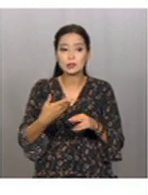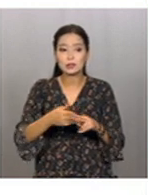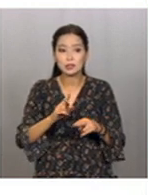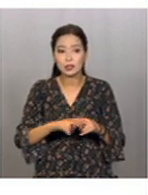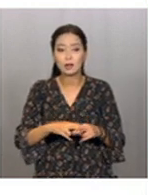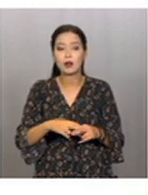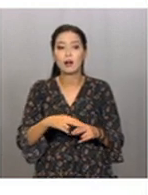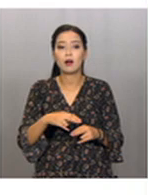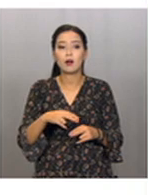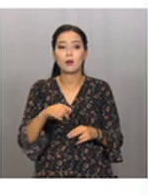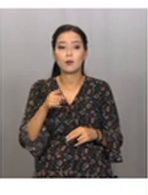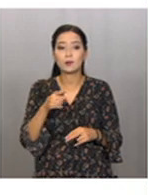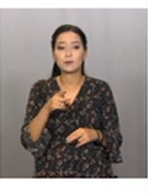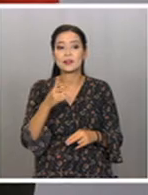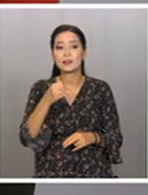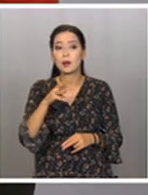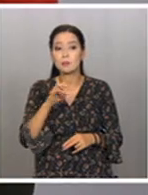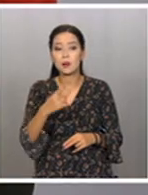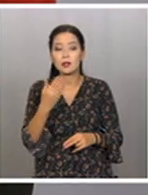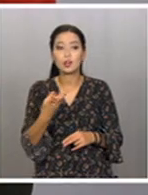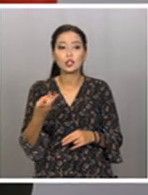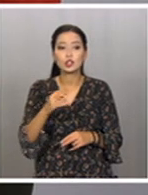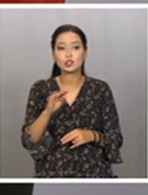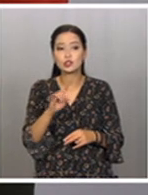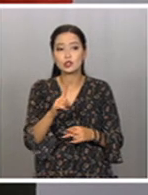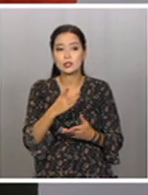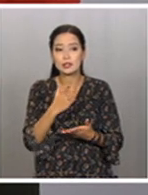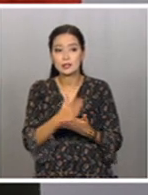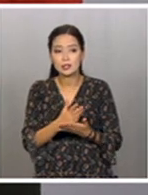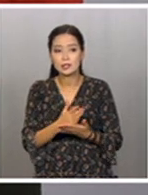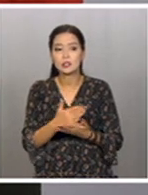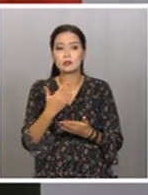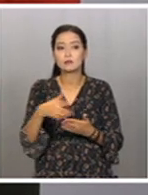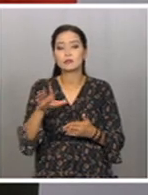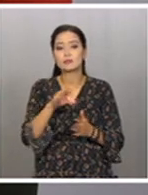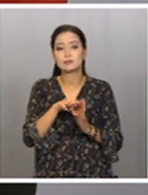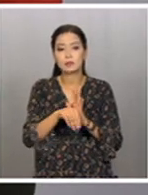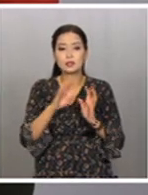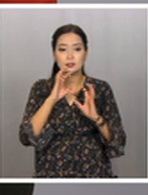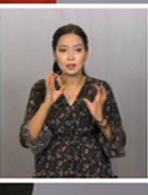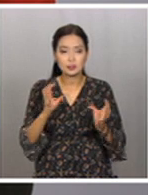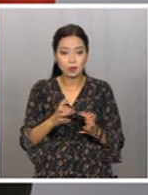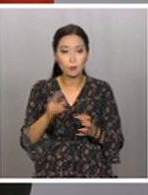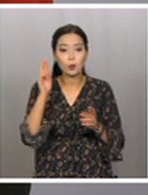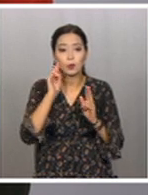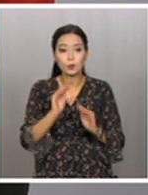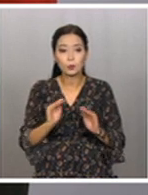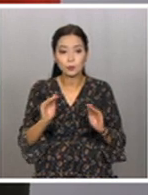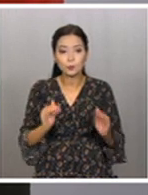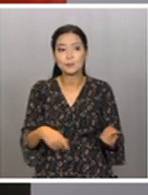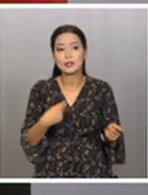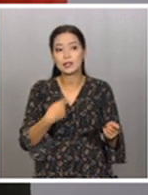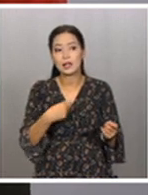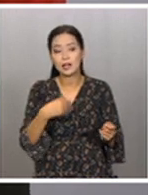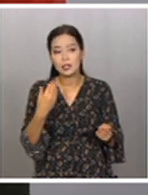Найманда 200-ді нар кескенмін, желкенді қимақ үшін қойған сақтап. Оқушылар, айтыс қандай